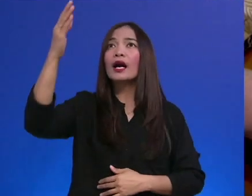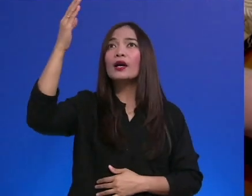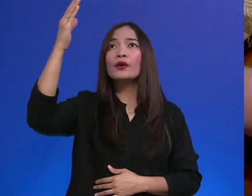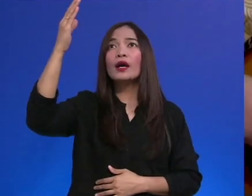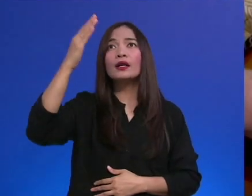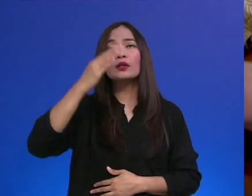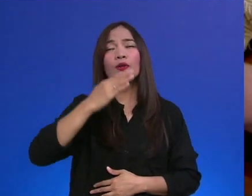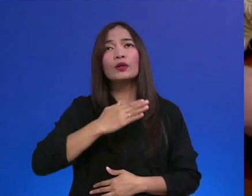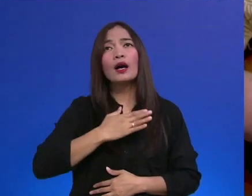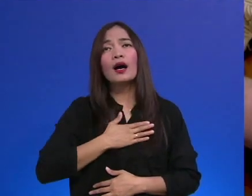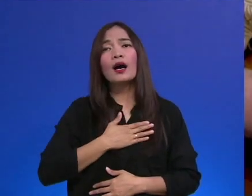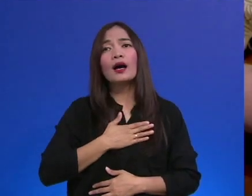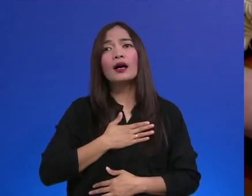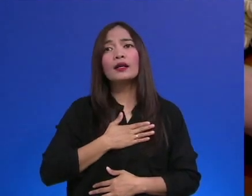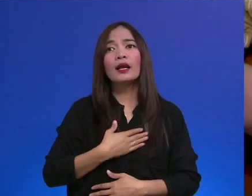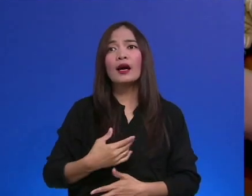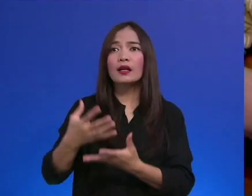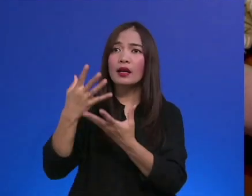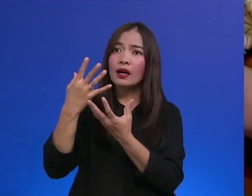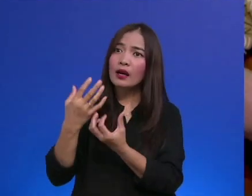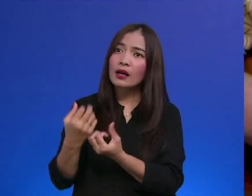kau yang kuandalkan